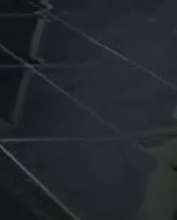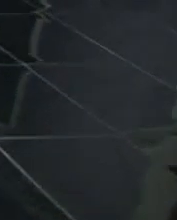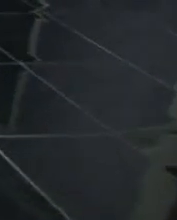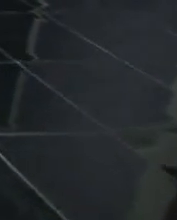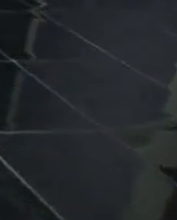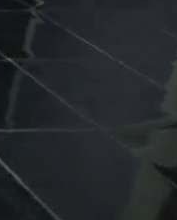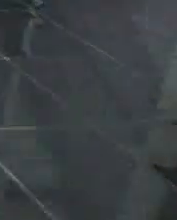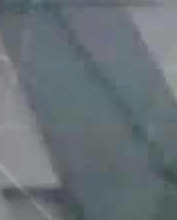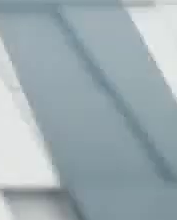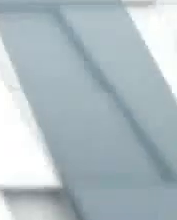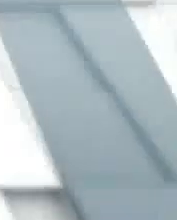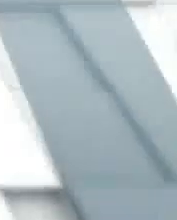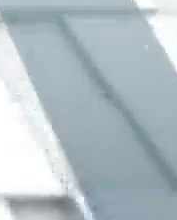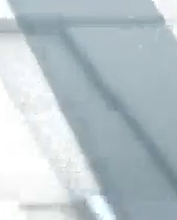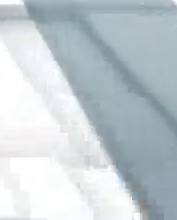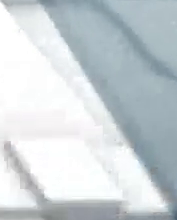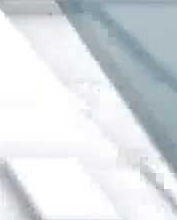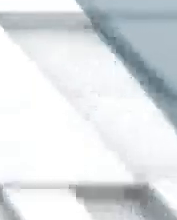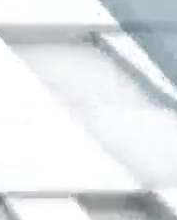큰